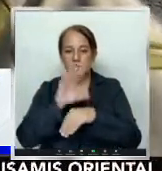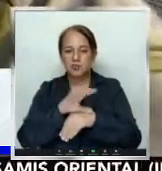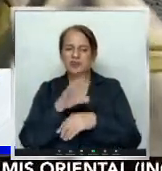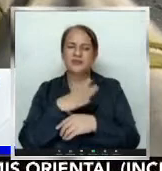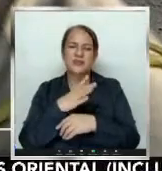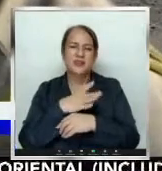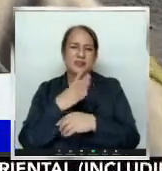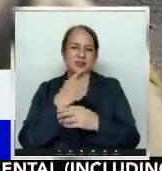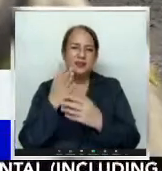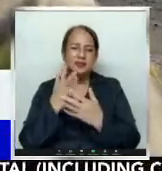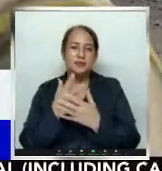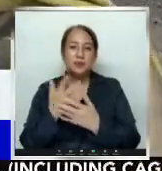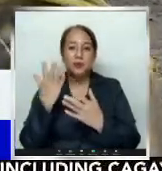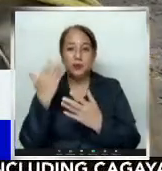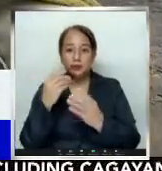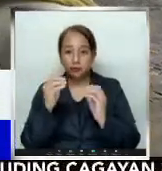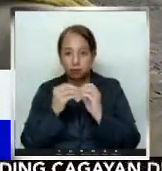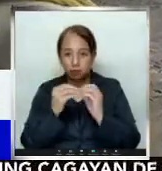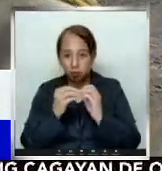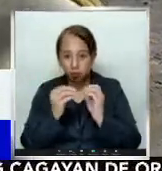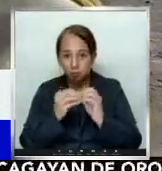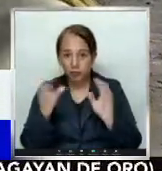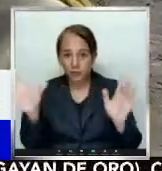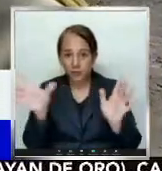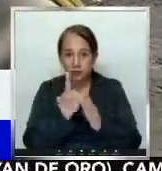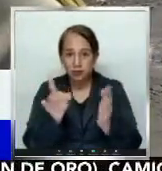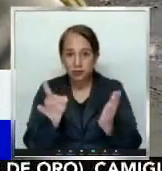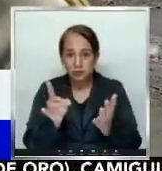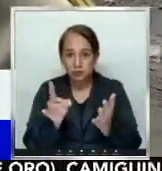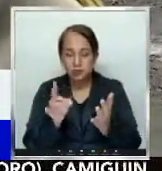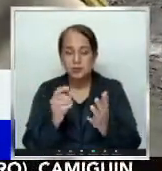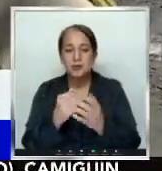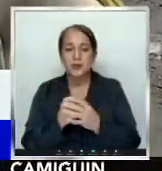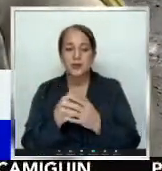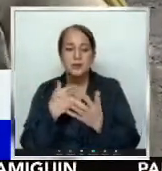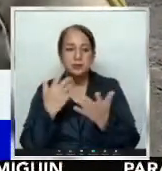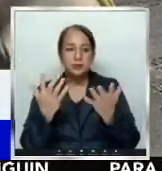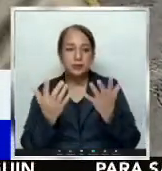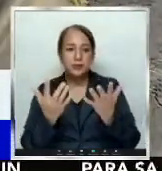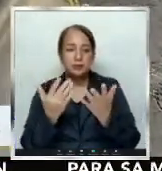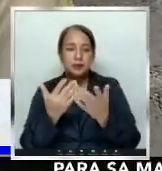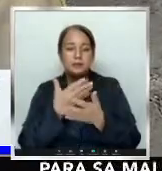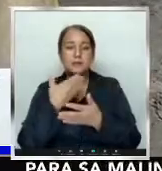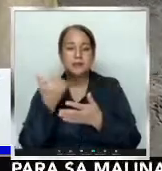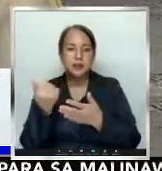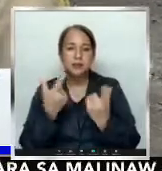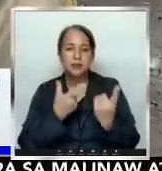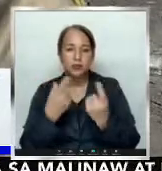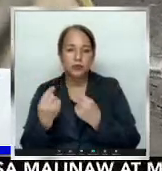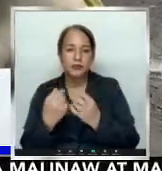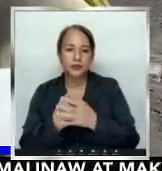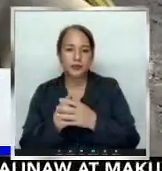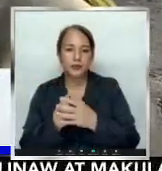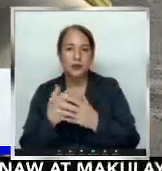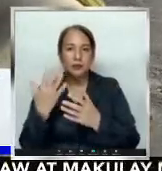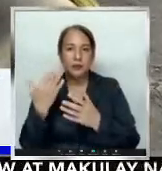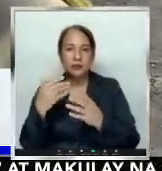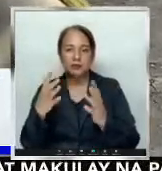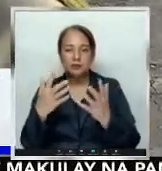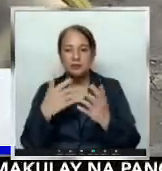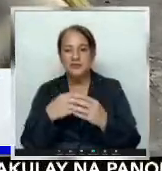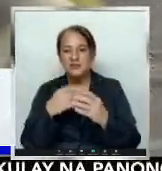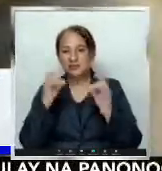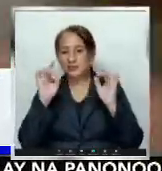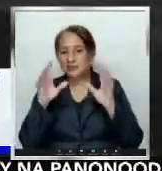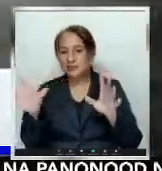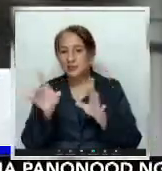mas marami po ang mahawa at siguro yun din po yung dapat gawin kasi naman po mahawa pa tayo, lalong di po